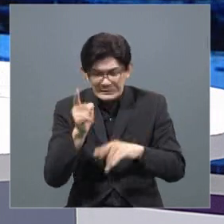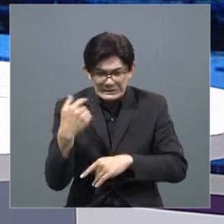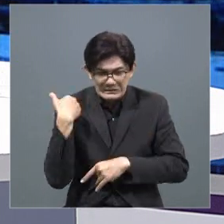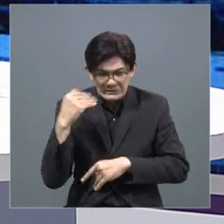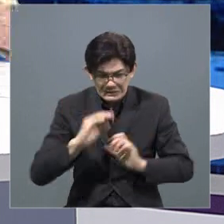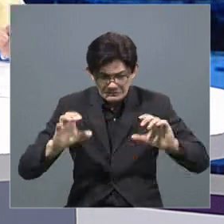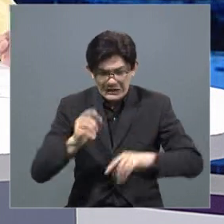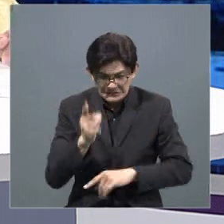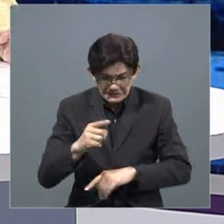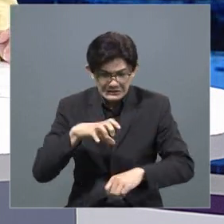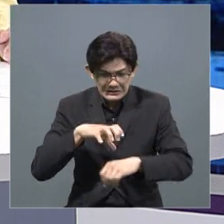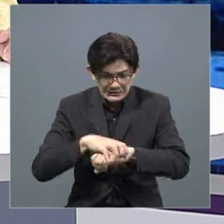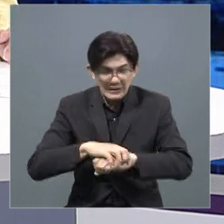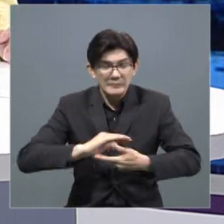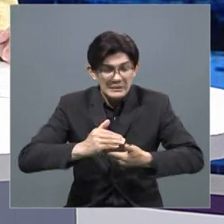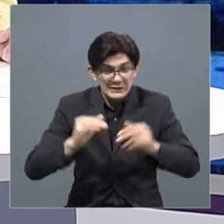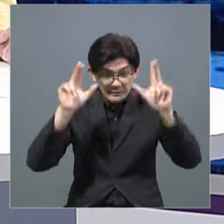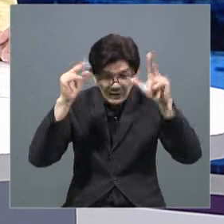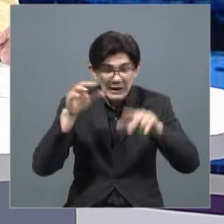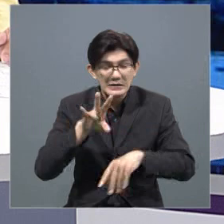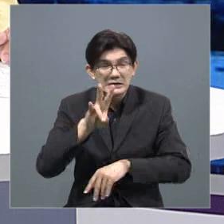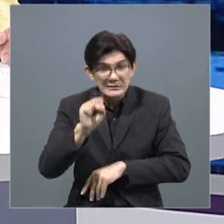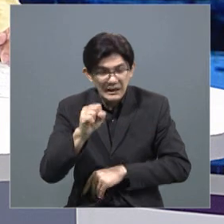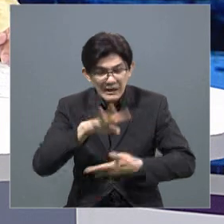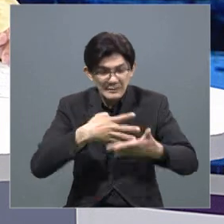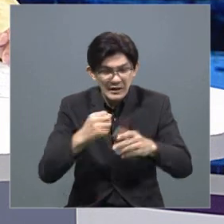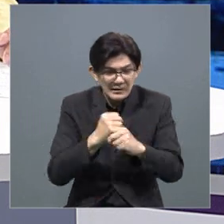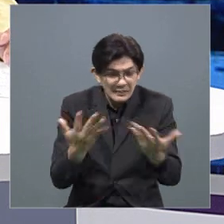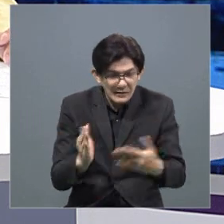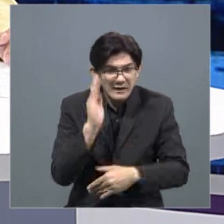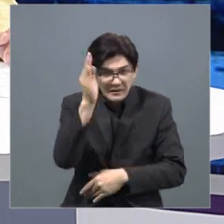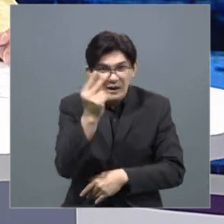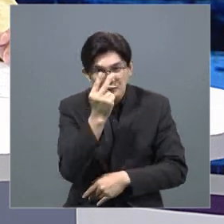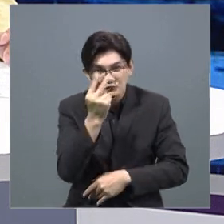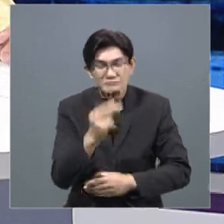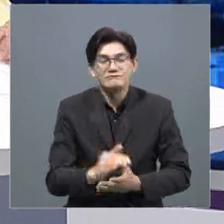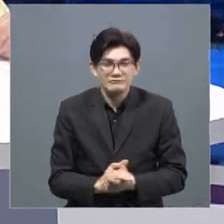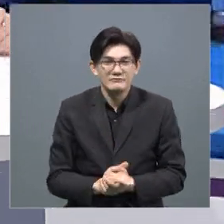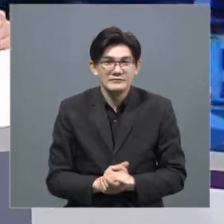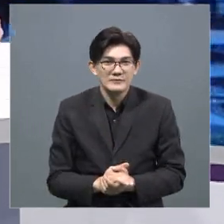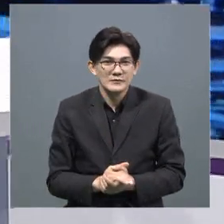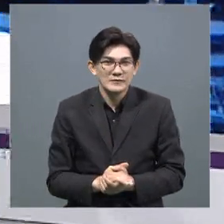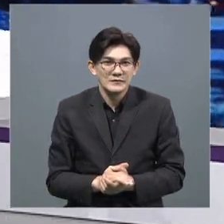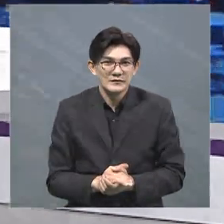เ้าปราบบัญชีม้าไปแล้ว700,000กว่าบัญชีอ่ามาตรการจะเป็นอย่างไรติดตามได้ช่วงหน้าครับอ